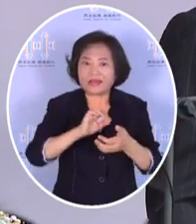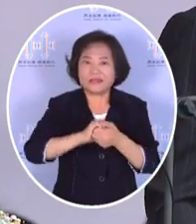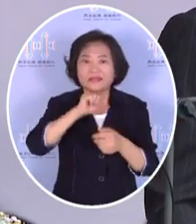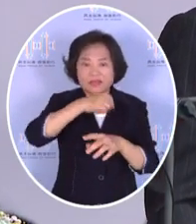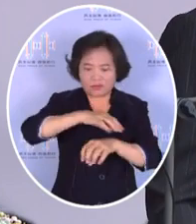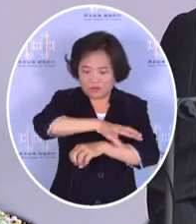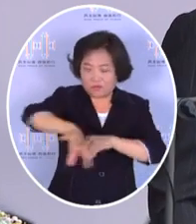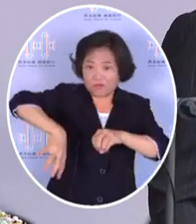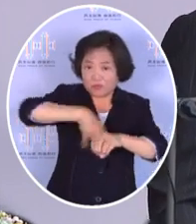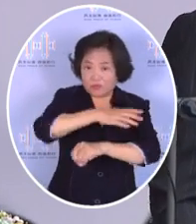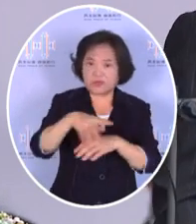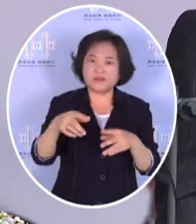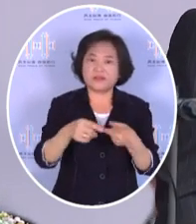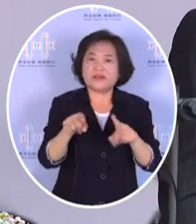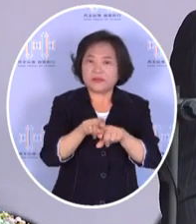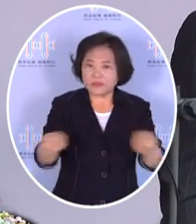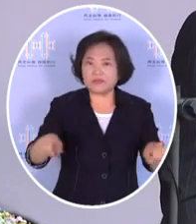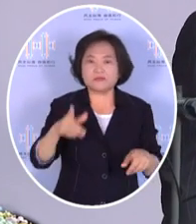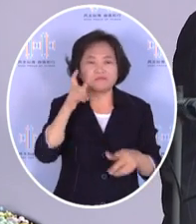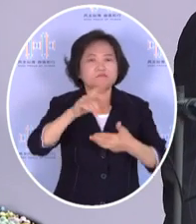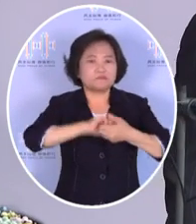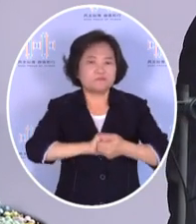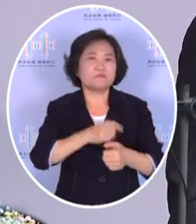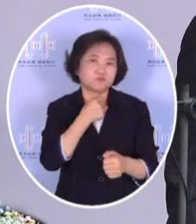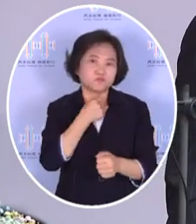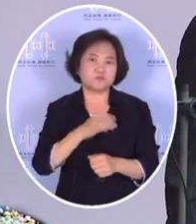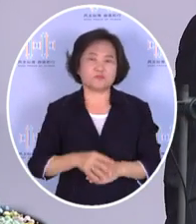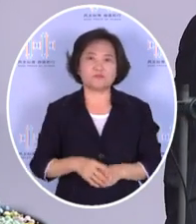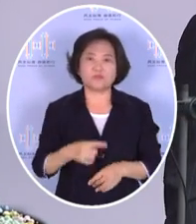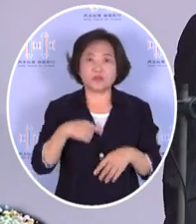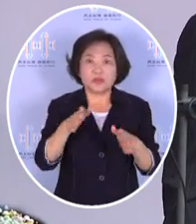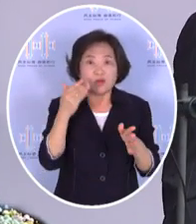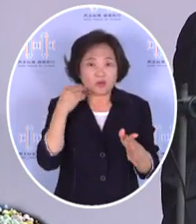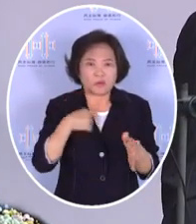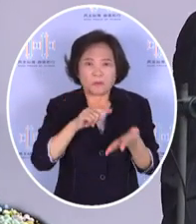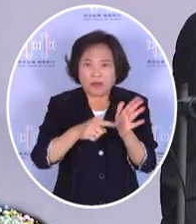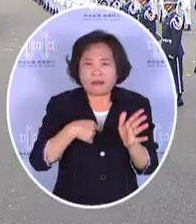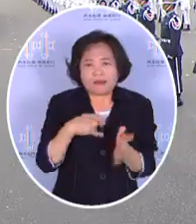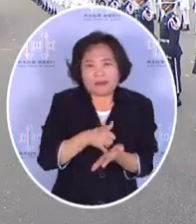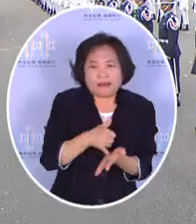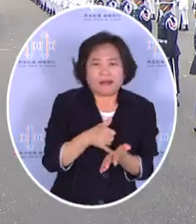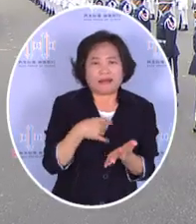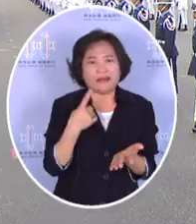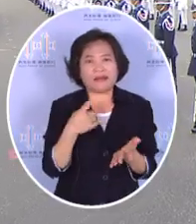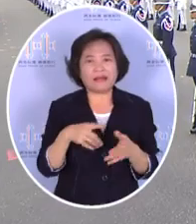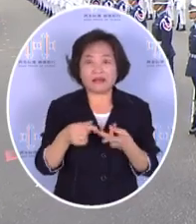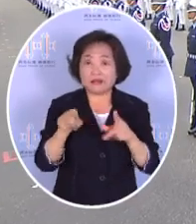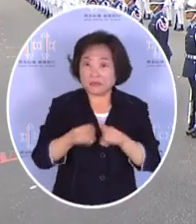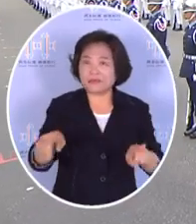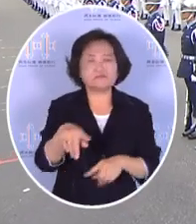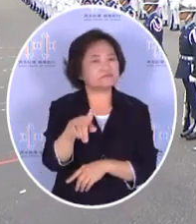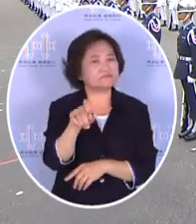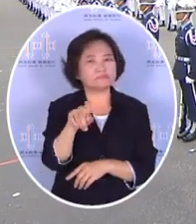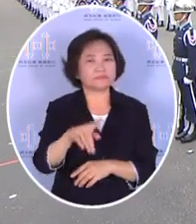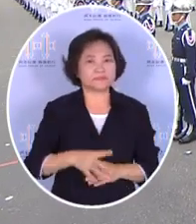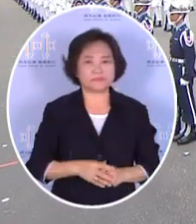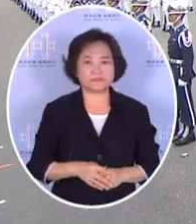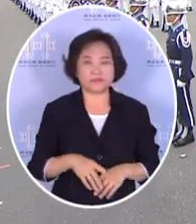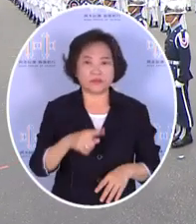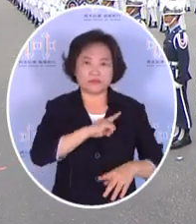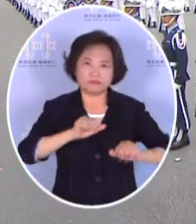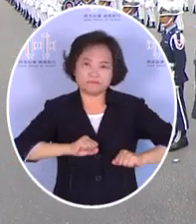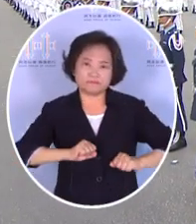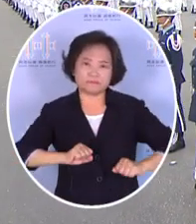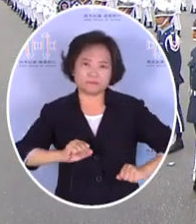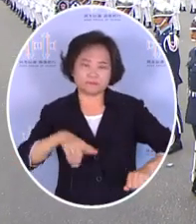平稳定。我们很清楚，示弱退让不会带来和平，只有自我准备